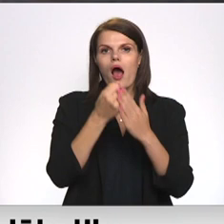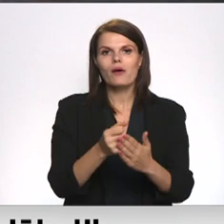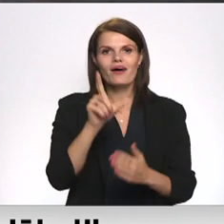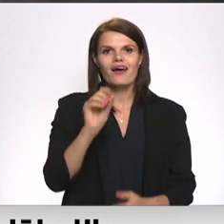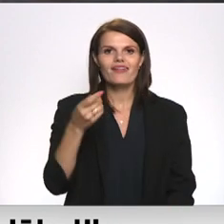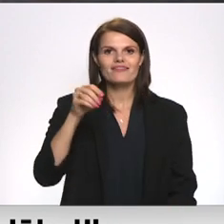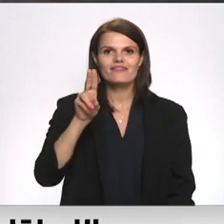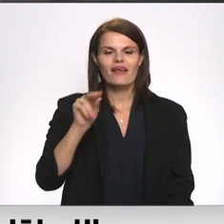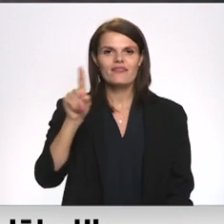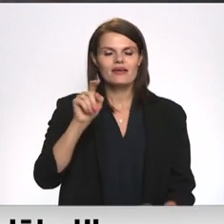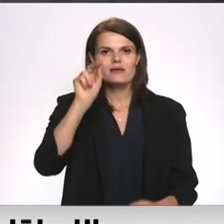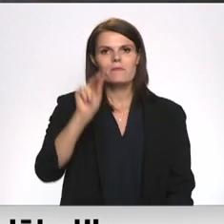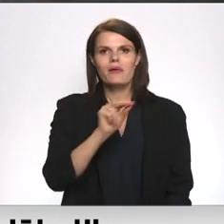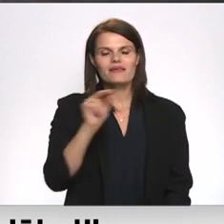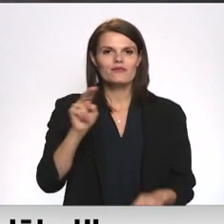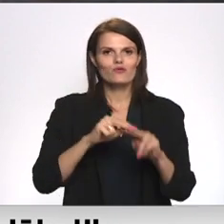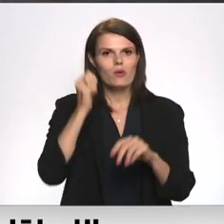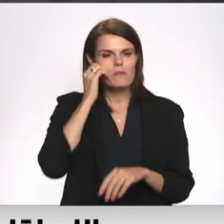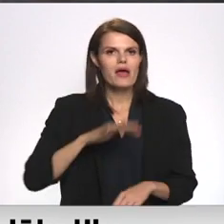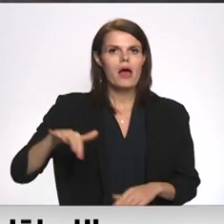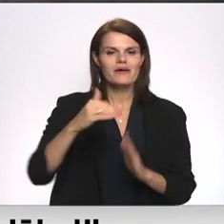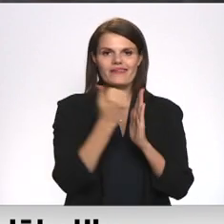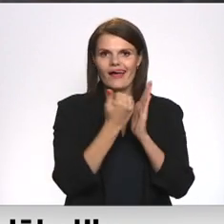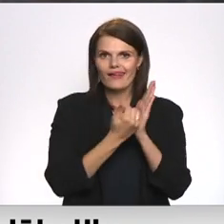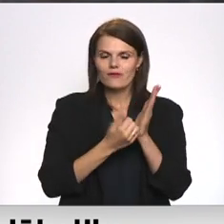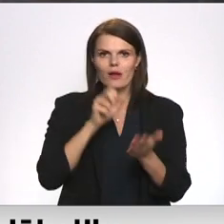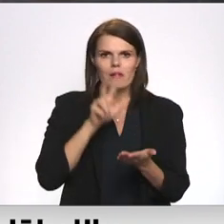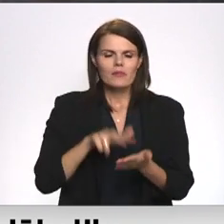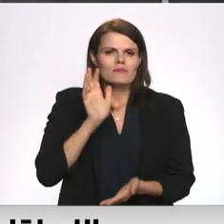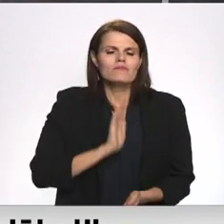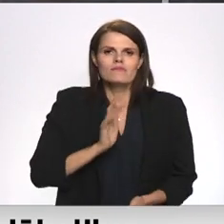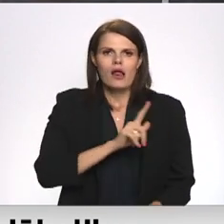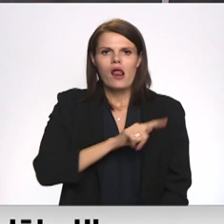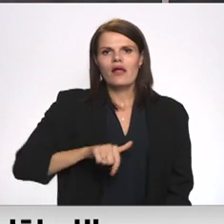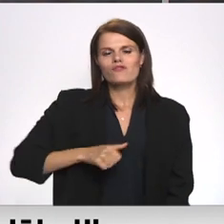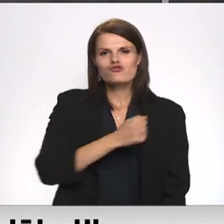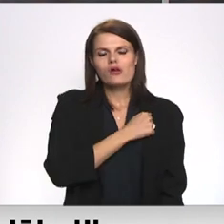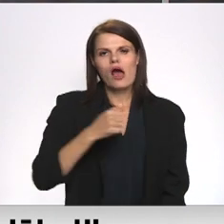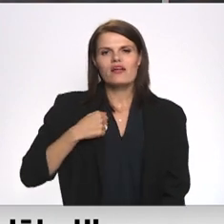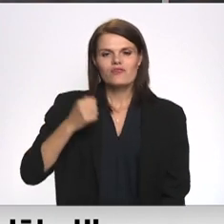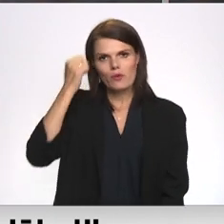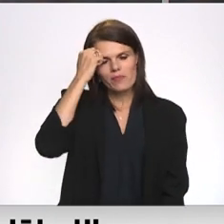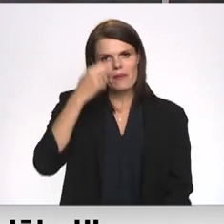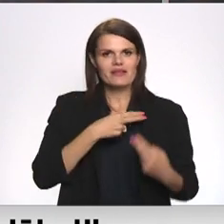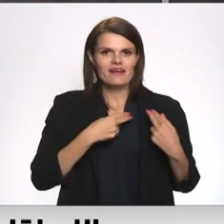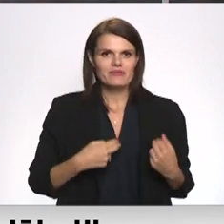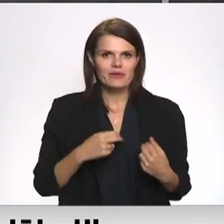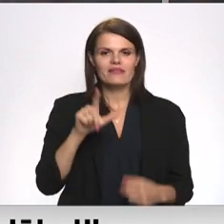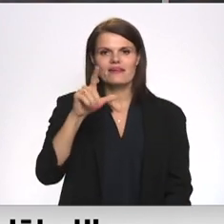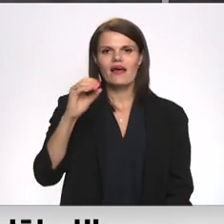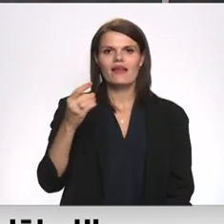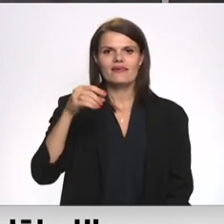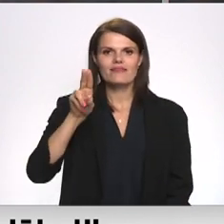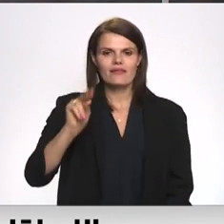Lestenes baznīcas un memoriāla likumu. Tā pieņemšana ar nepacietību gaida latviešu karavīru piemiņas biedrība Lestene, kā arī Tukuma